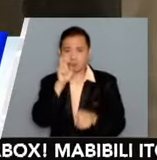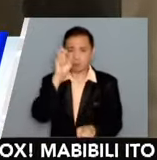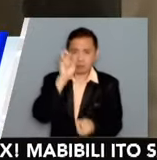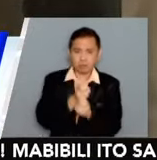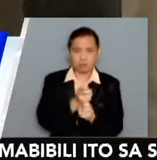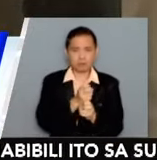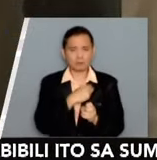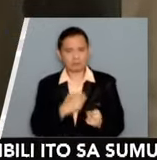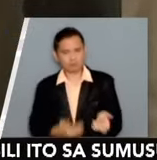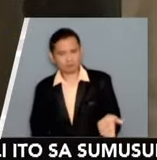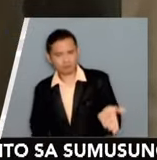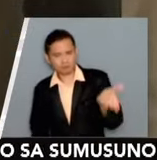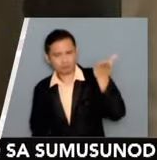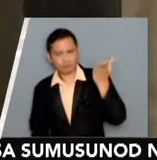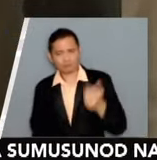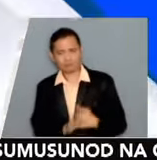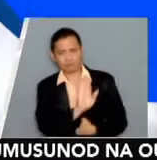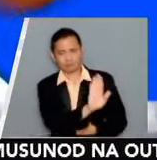Dennis.